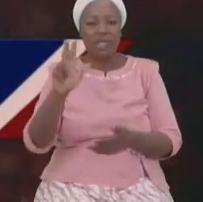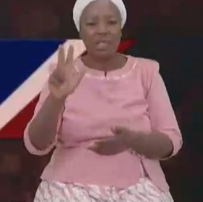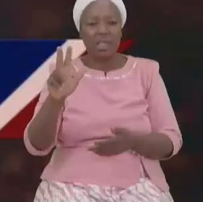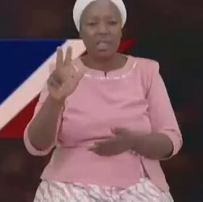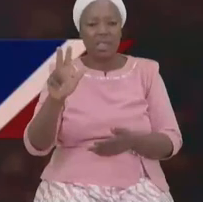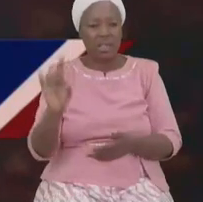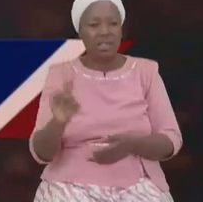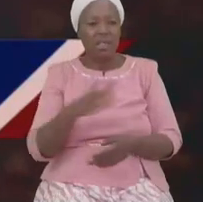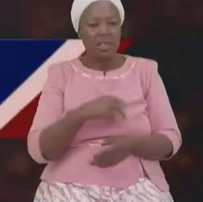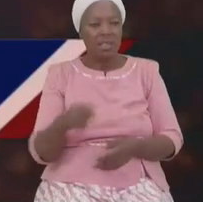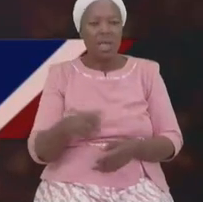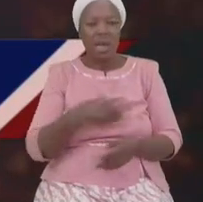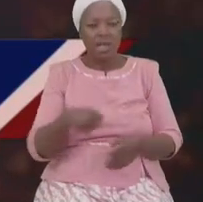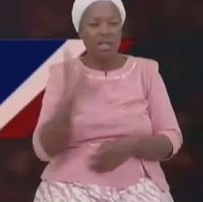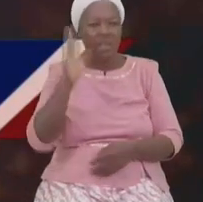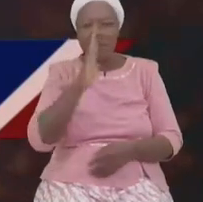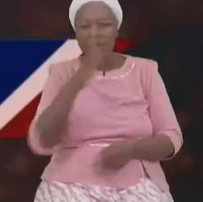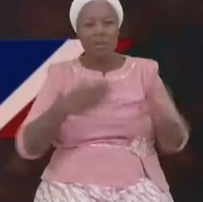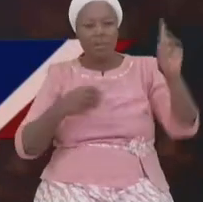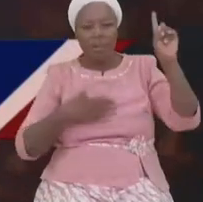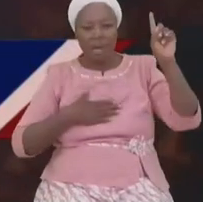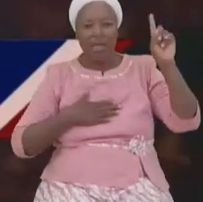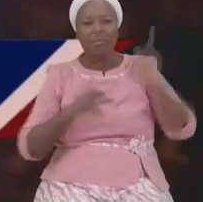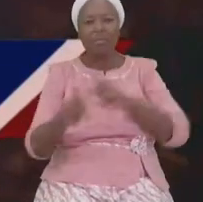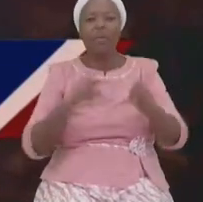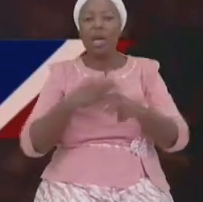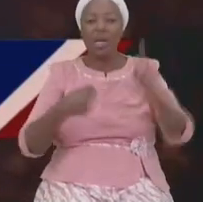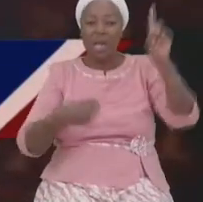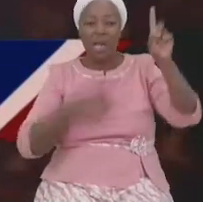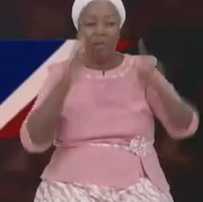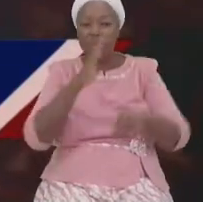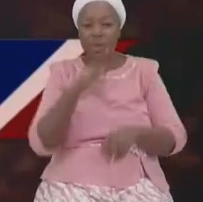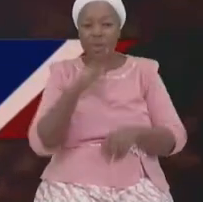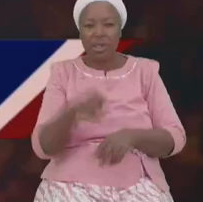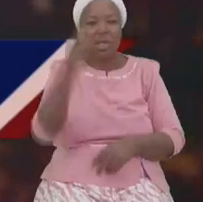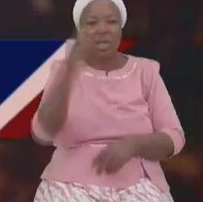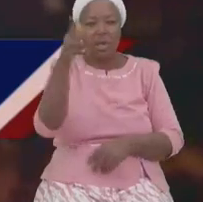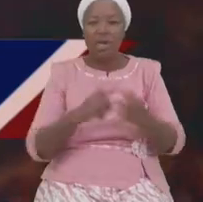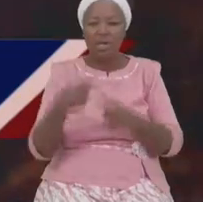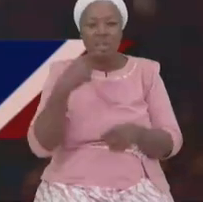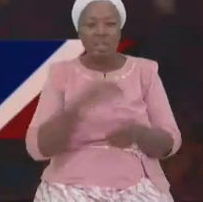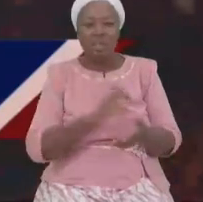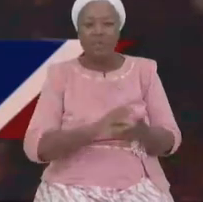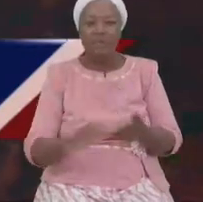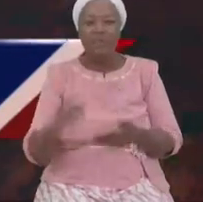peuple et je serai leur Dieu. Maintenant, dans le verset